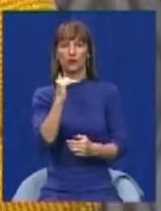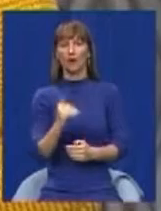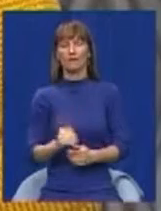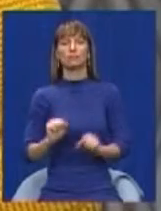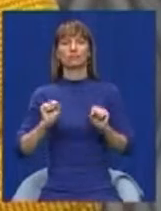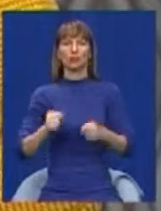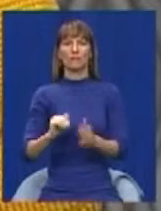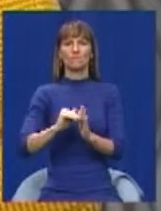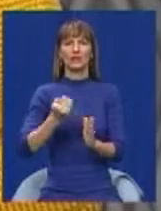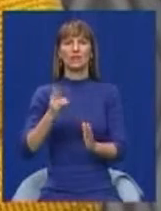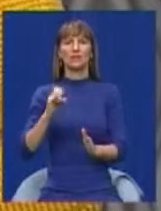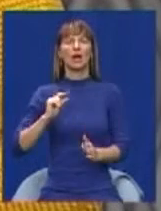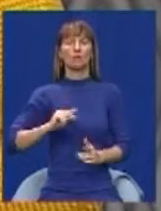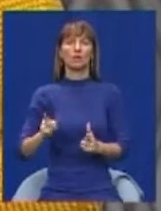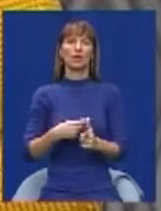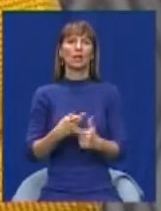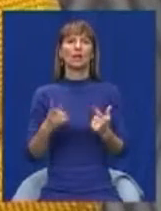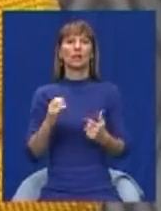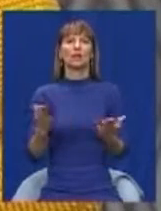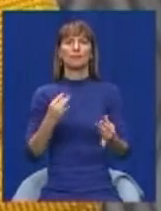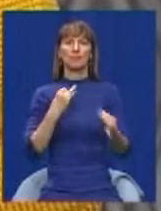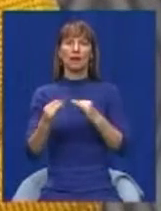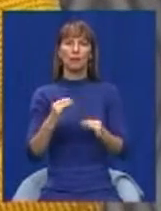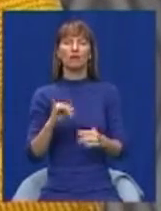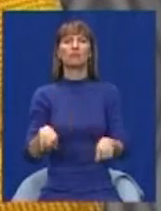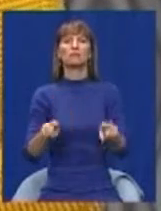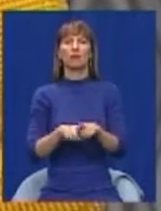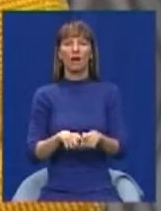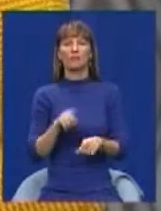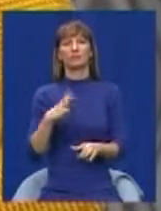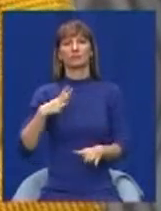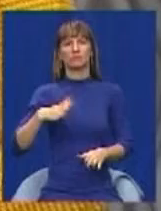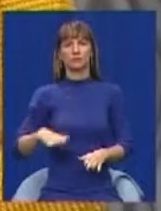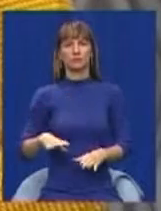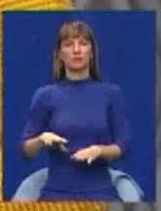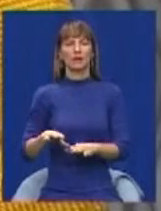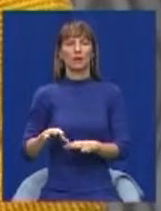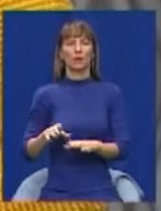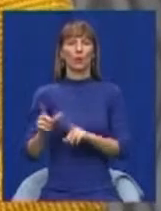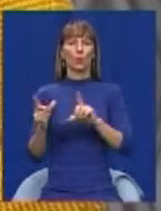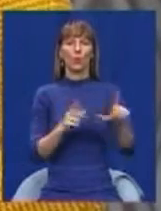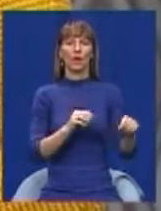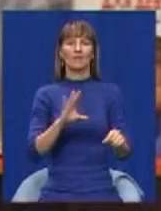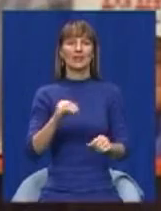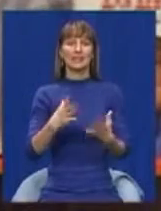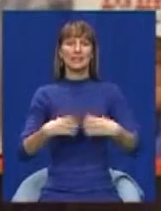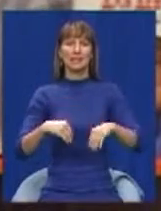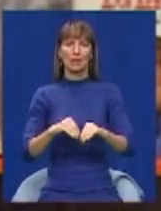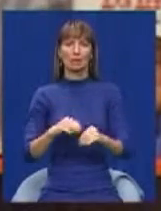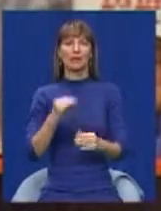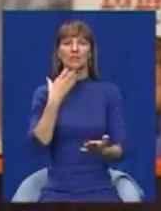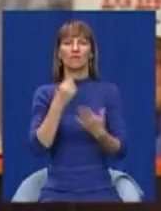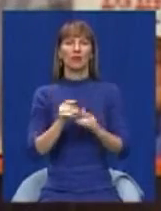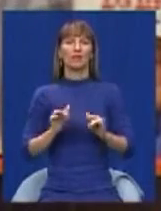його викликати або на роботу, або на якісь певні перемови, і таким чином він мусить відірватися від своїх сімейних або якихось особистих